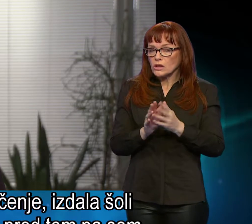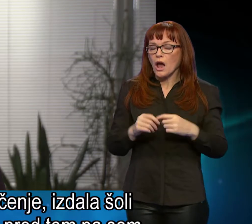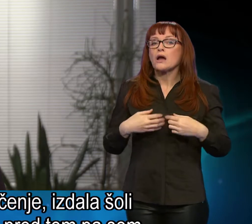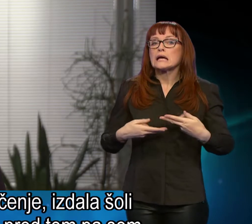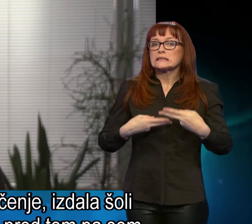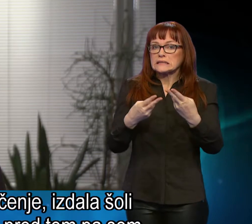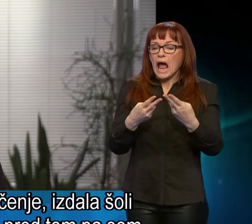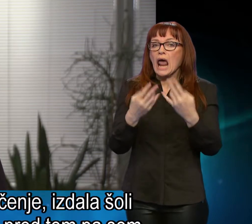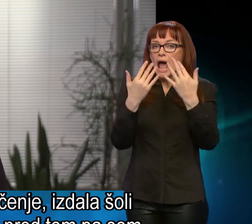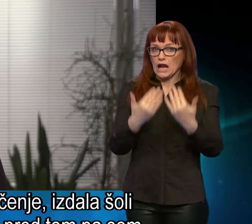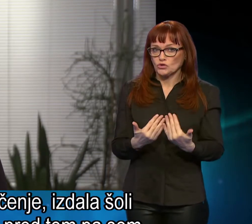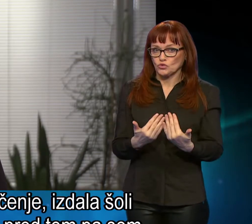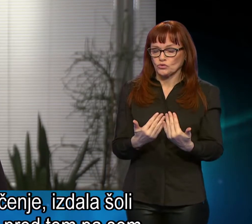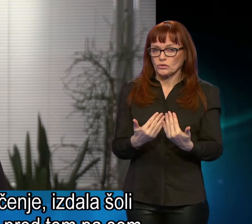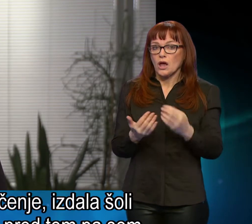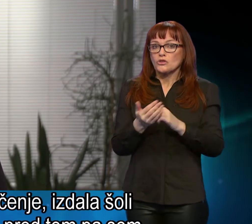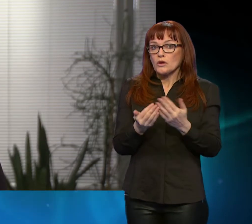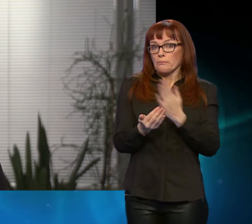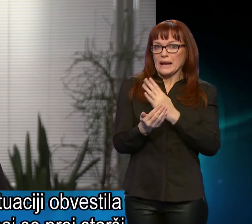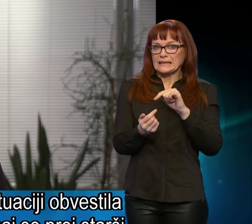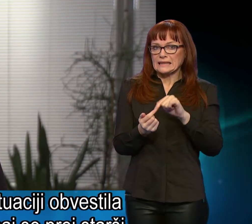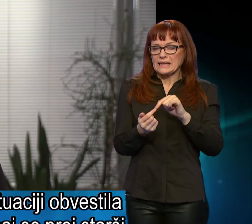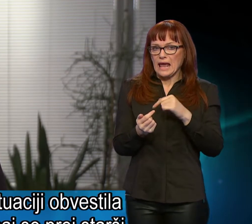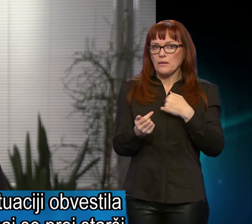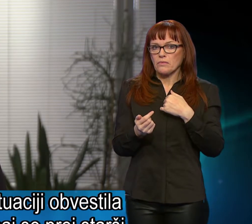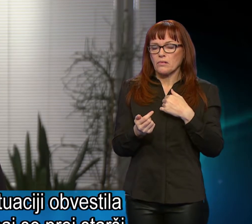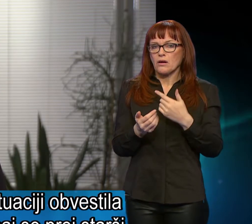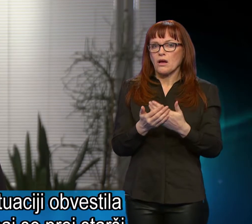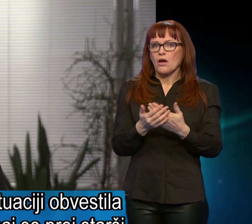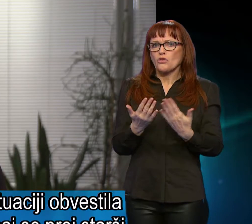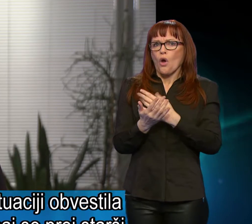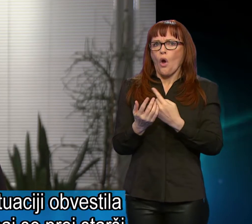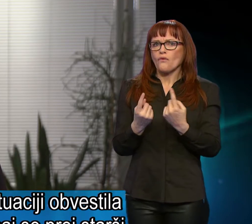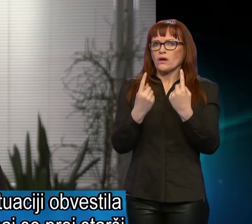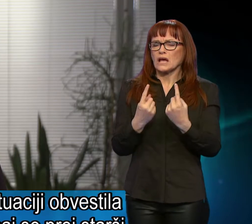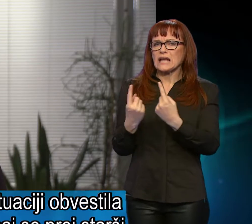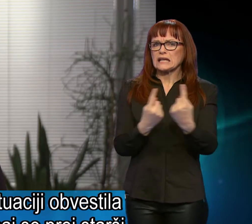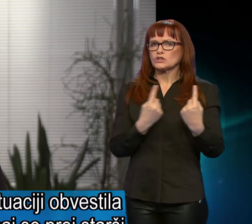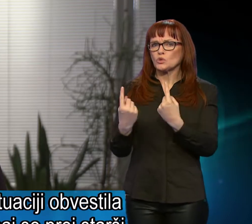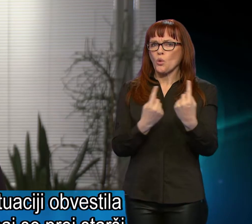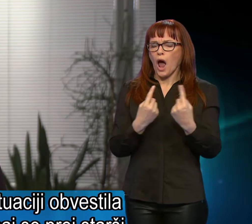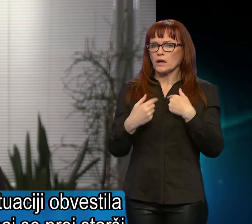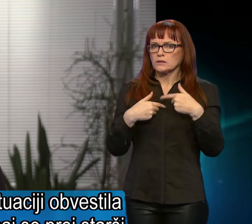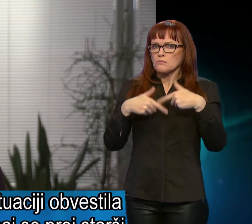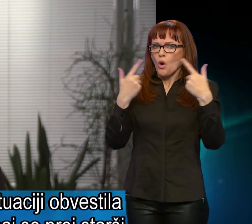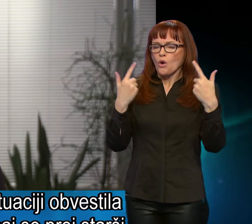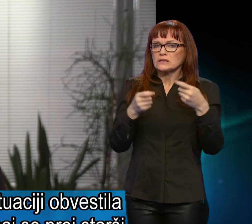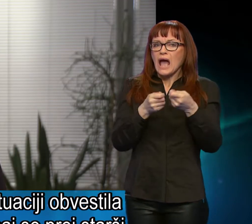tudi račun. Še predtem pa sem v novi nastali situaciji pojasnila